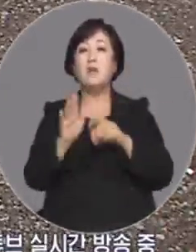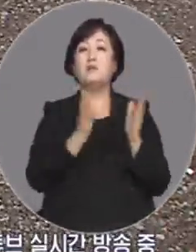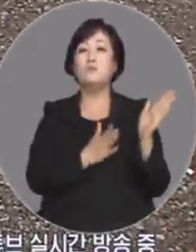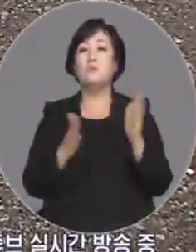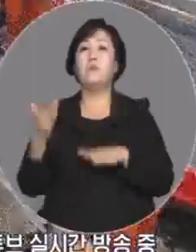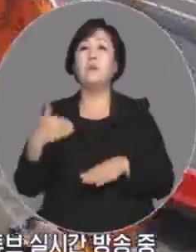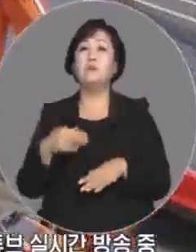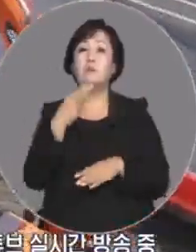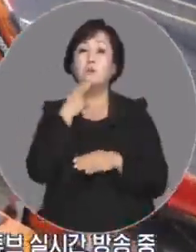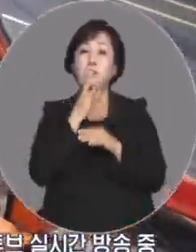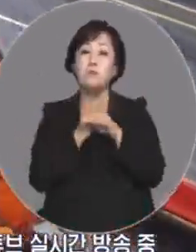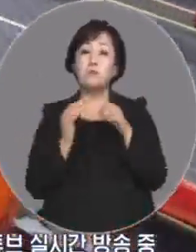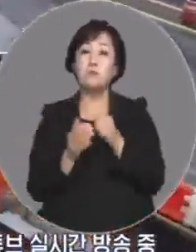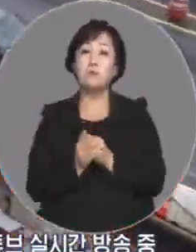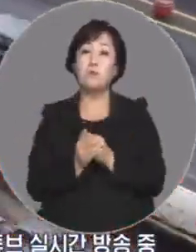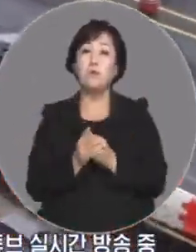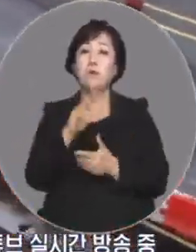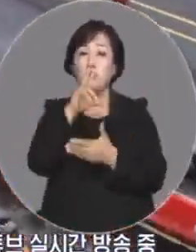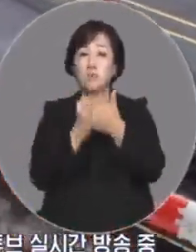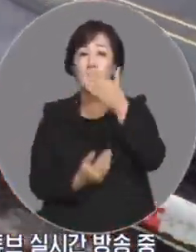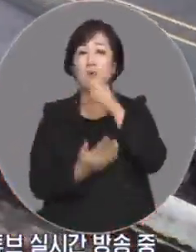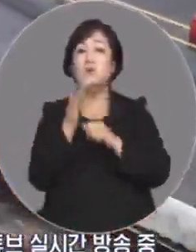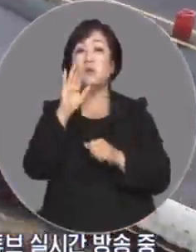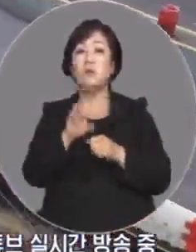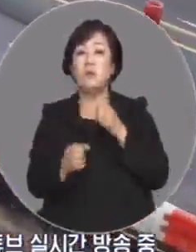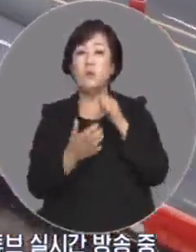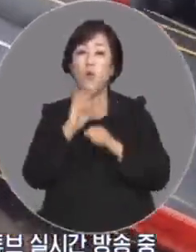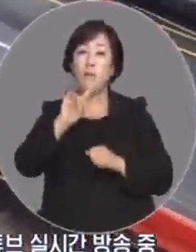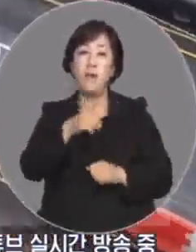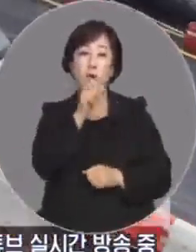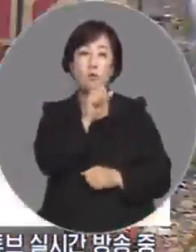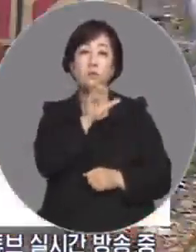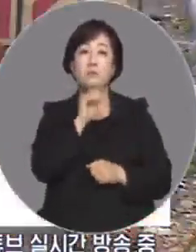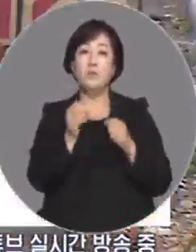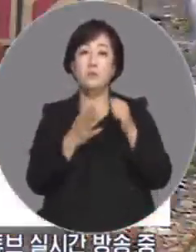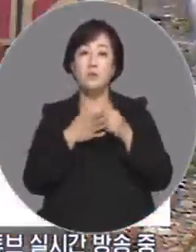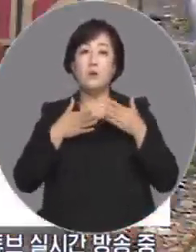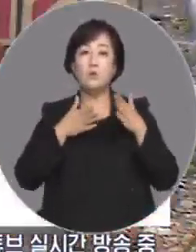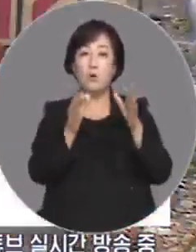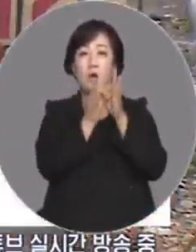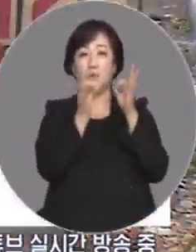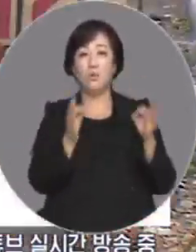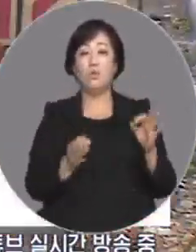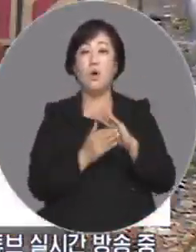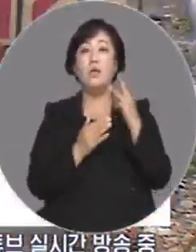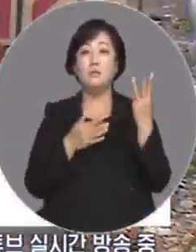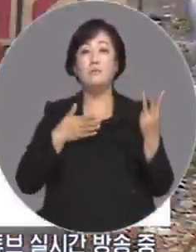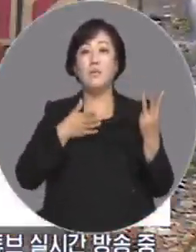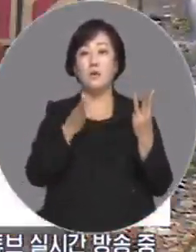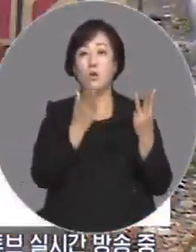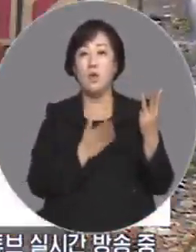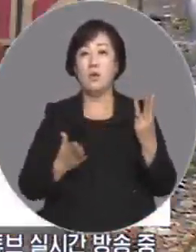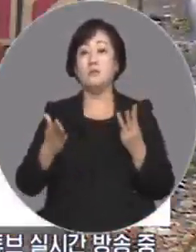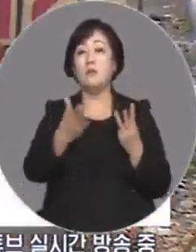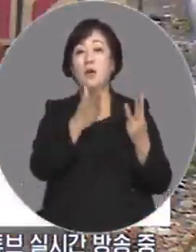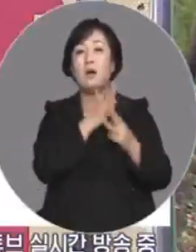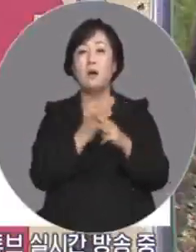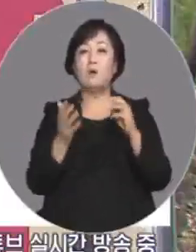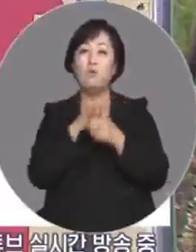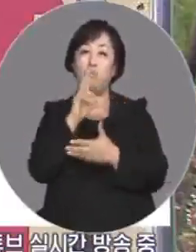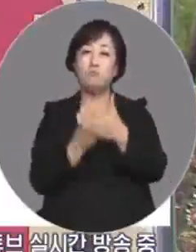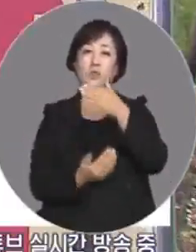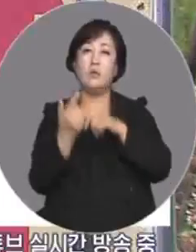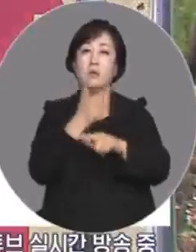않았습니다. 그런데 사고 현장 150m 앞 표지판은 공사 구간인 3차로로 차량 통행을 유도하면서 오히려